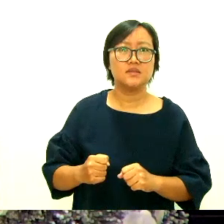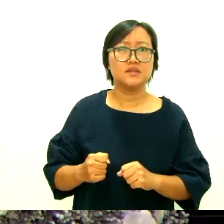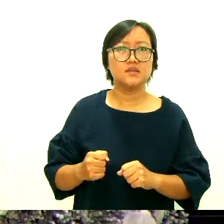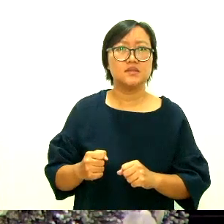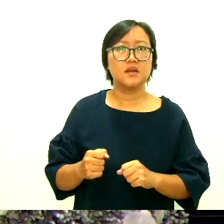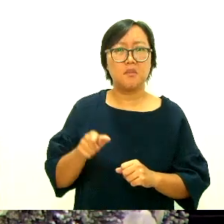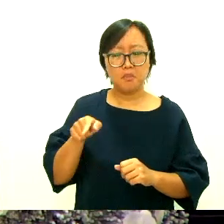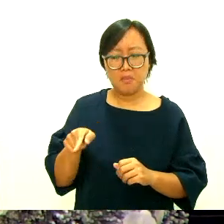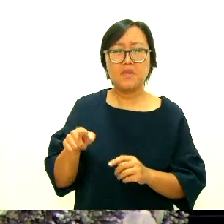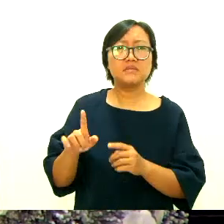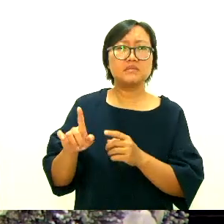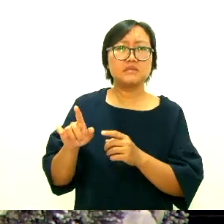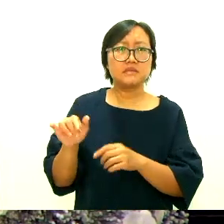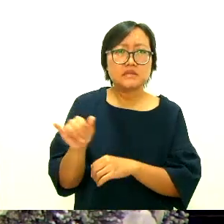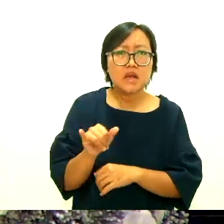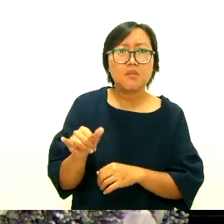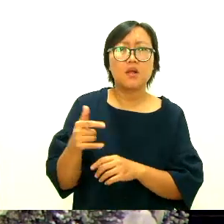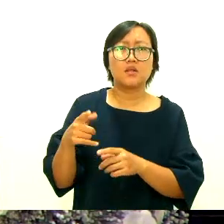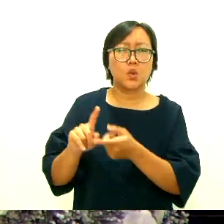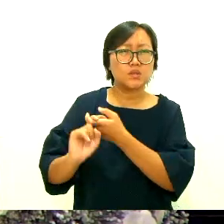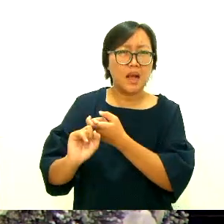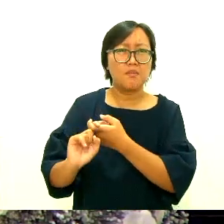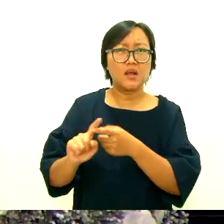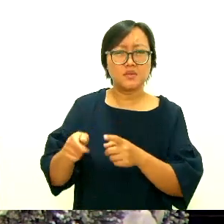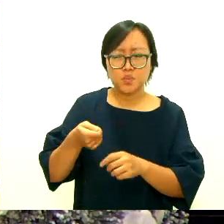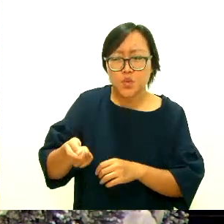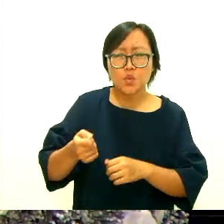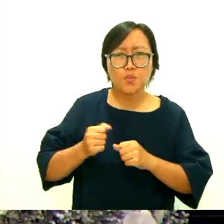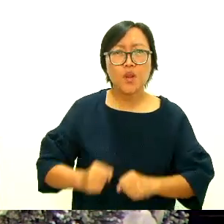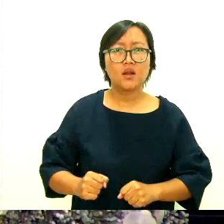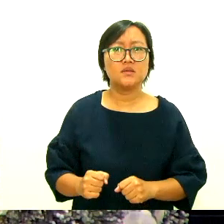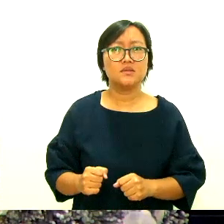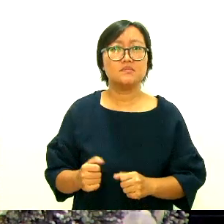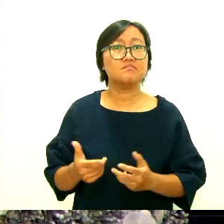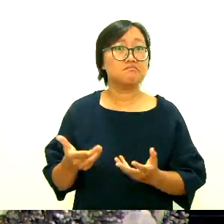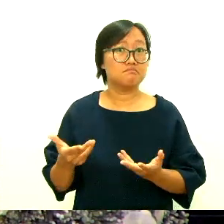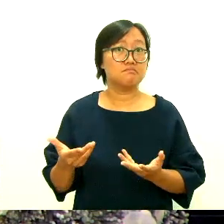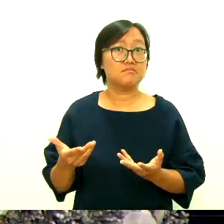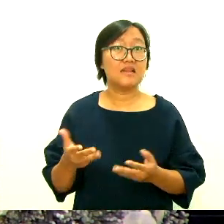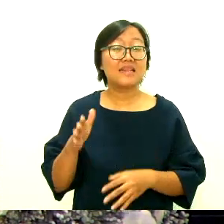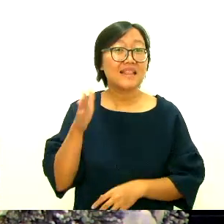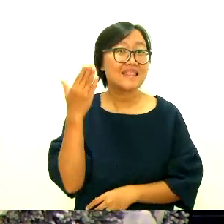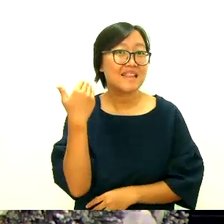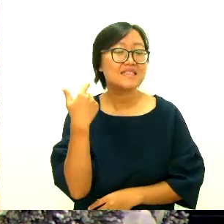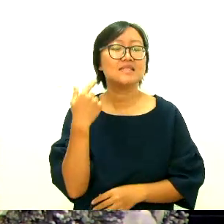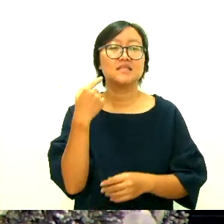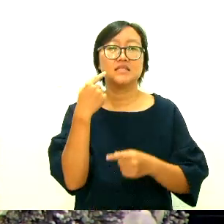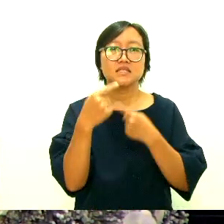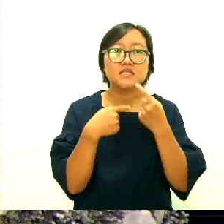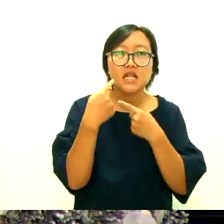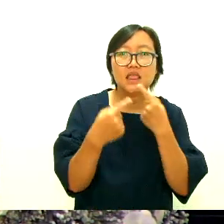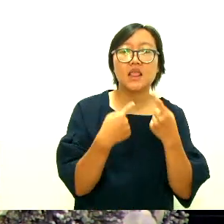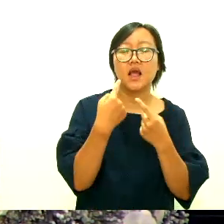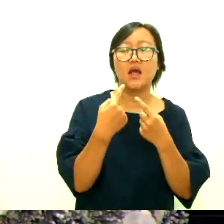sahabat dan saudaranya Hal itulah yang kita ingat juga dari cerita kain yang